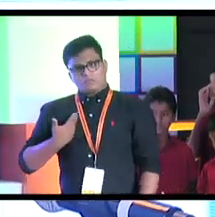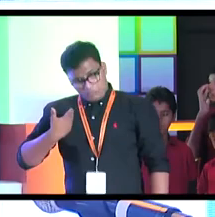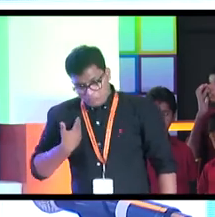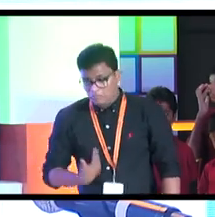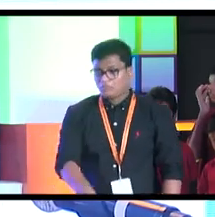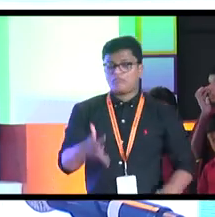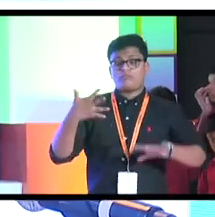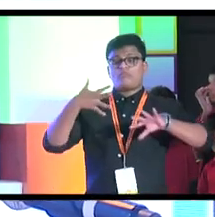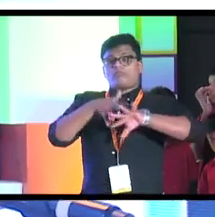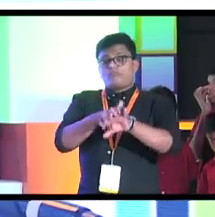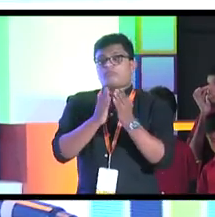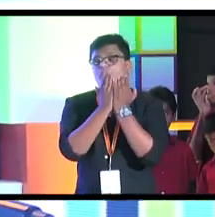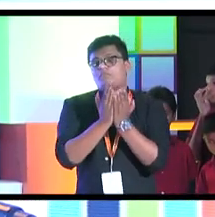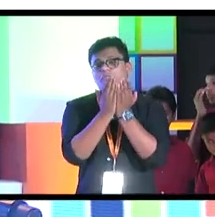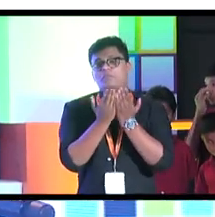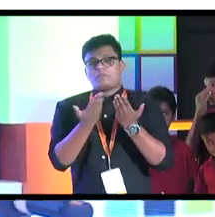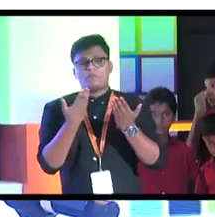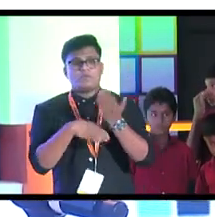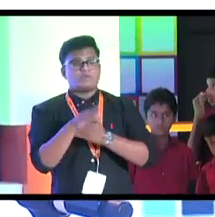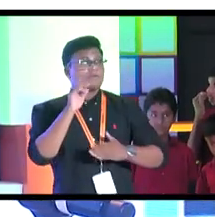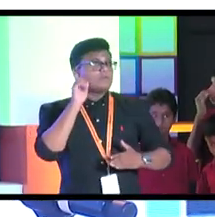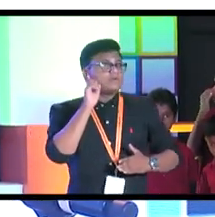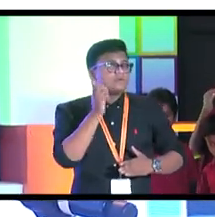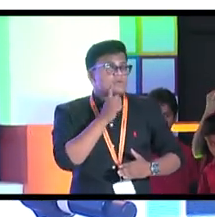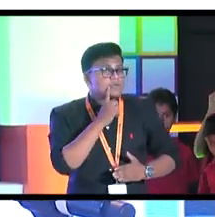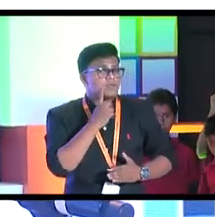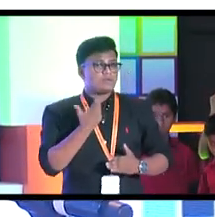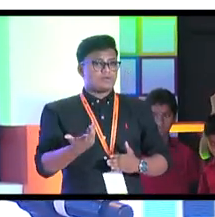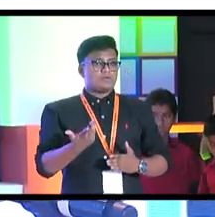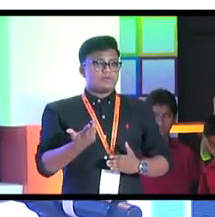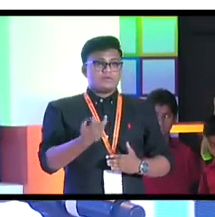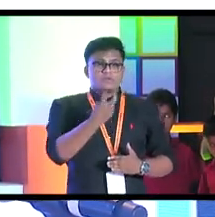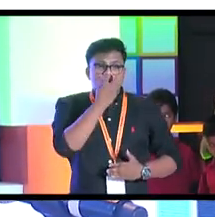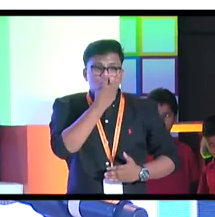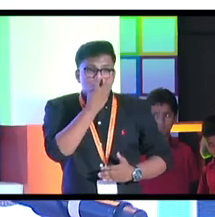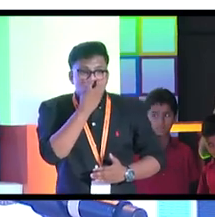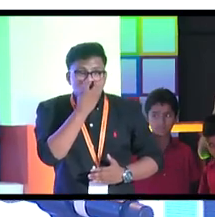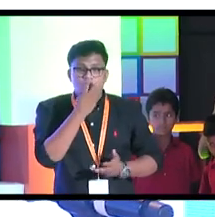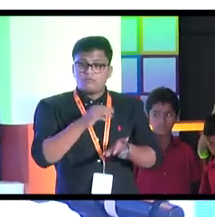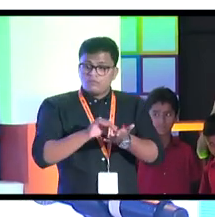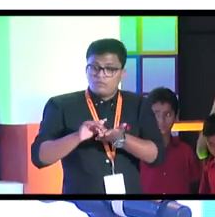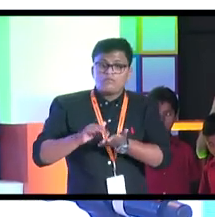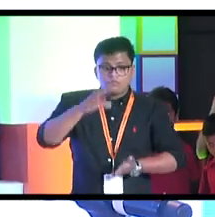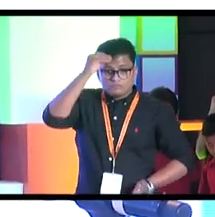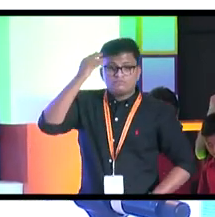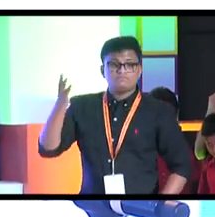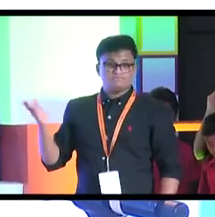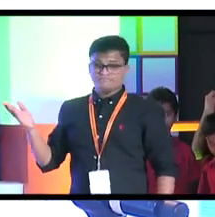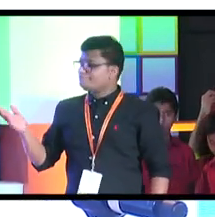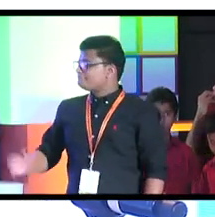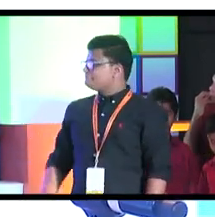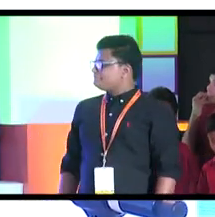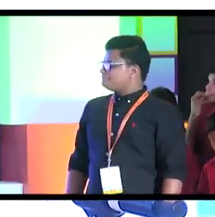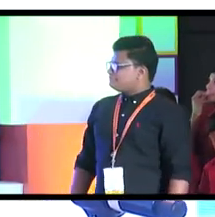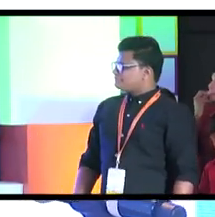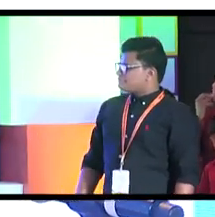Hamare inclusive education center ke deaf and mute bacche ब्लाइंड की ब्रेल सीखें. परिचय दो बच्चों